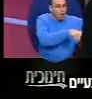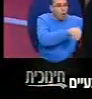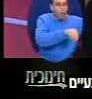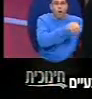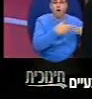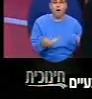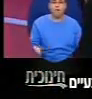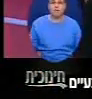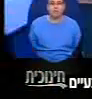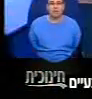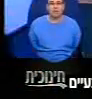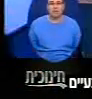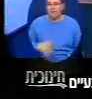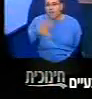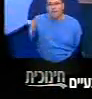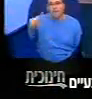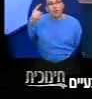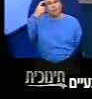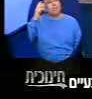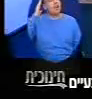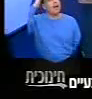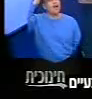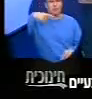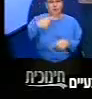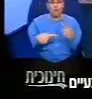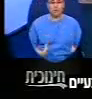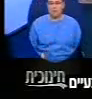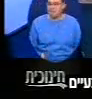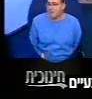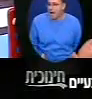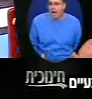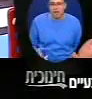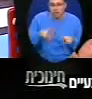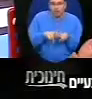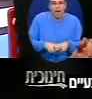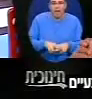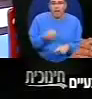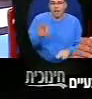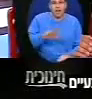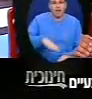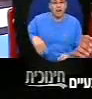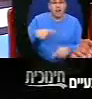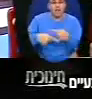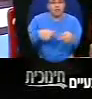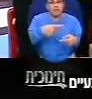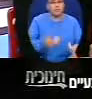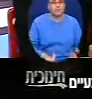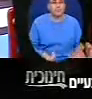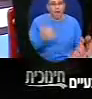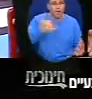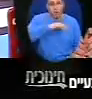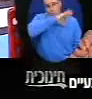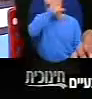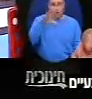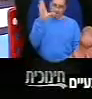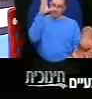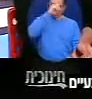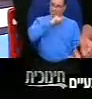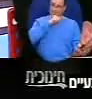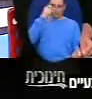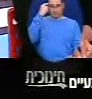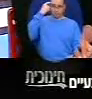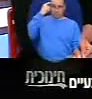אף אחד לא חושב על הדורות הבאים, על איך, על מה בעצם יישאר לנו. כל התפיסה התכנונית היום, אין